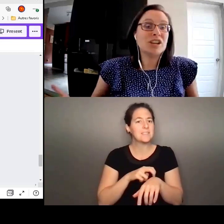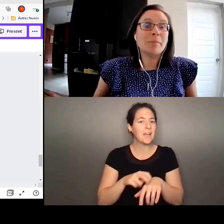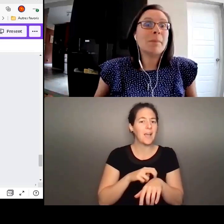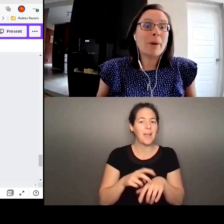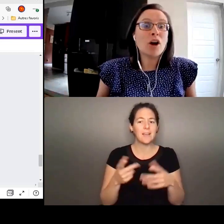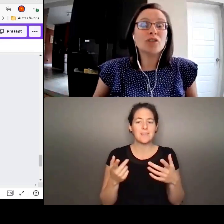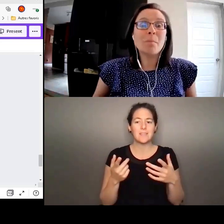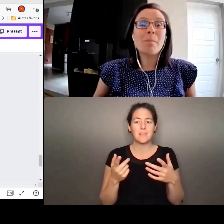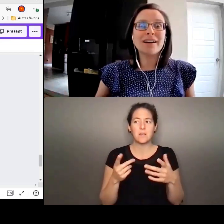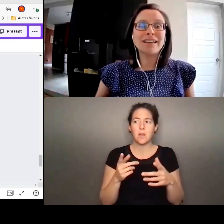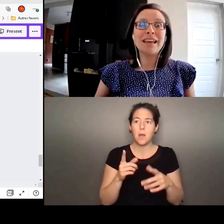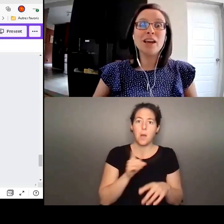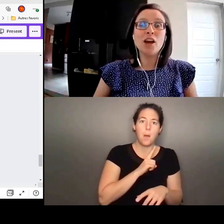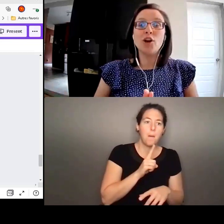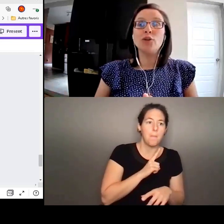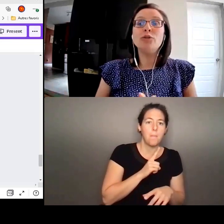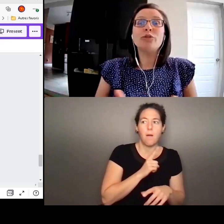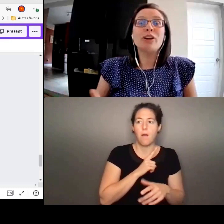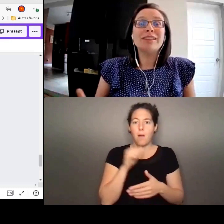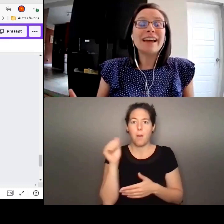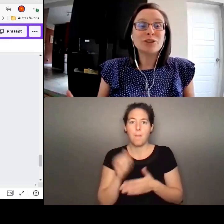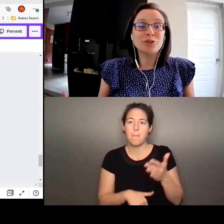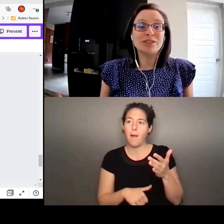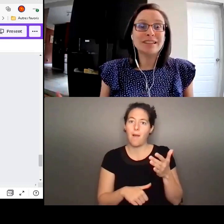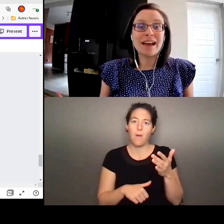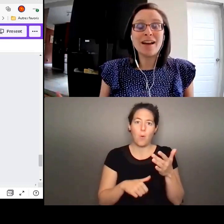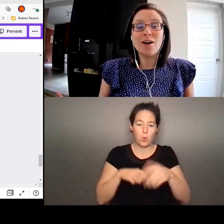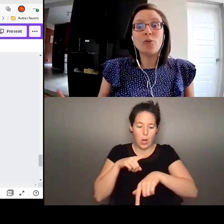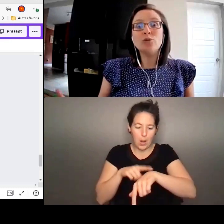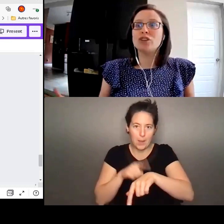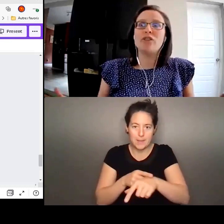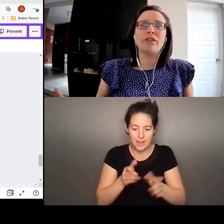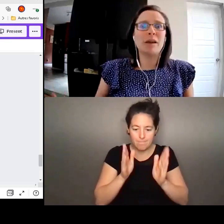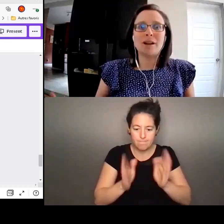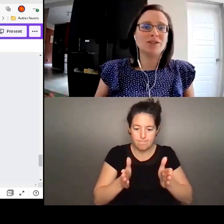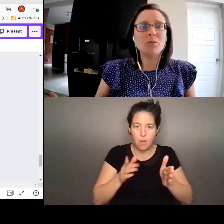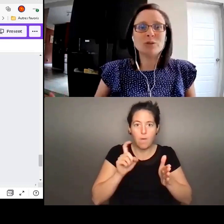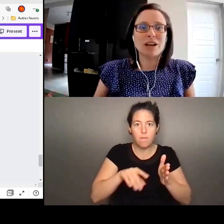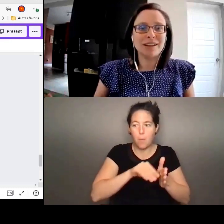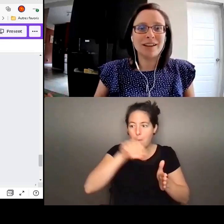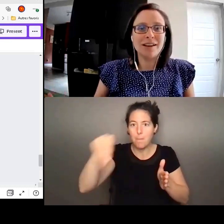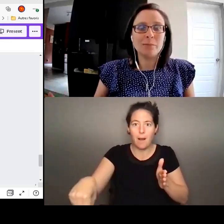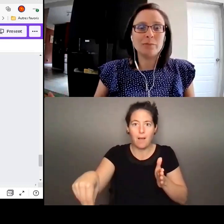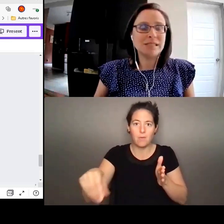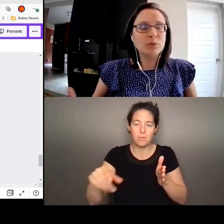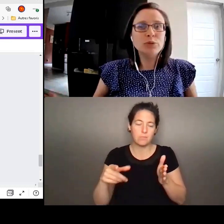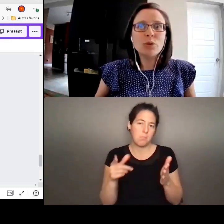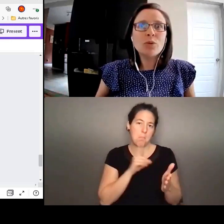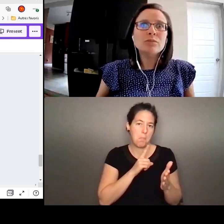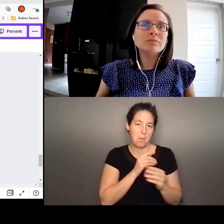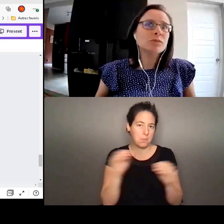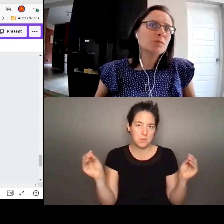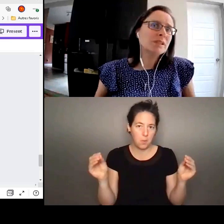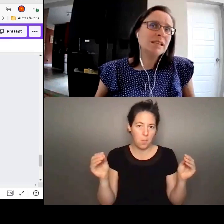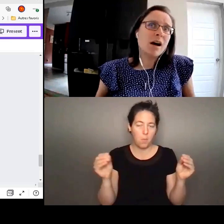j'ai jamais peur de manquer une fenêtre de temps où je devrais planter mon jardin. C'est